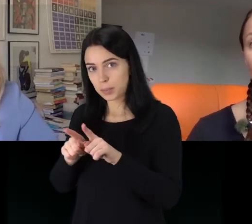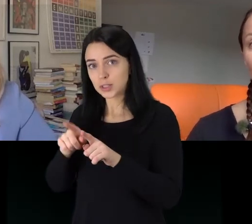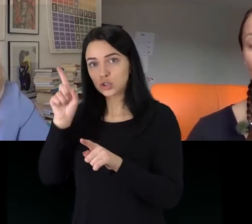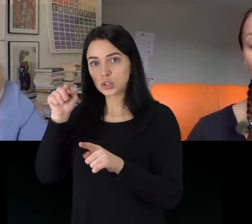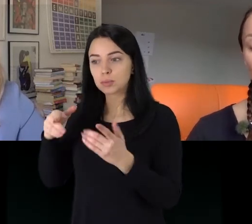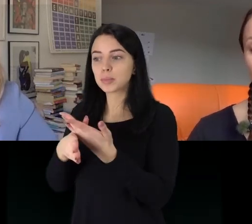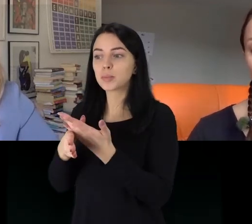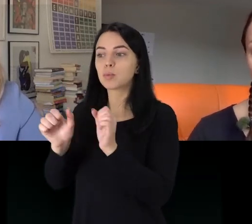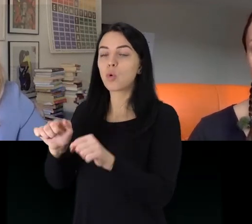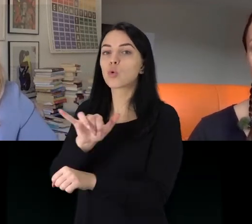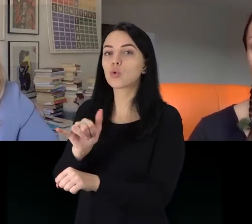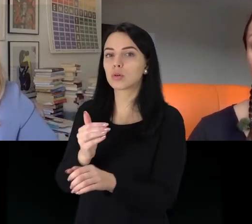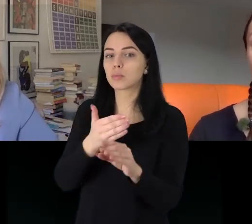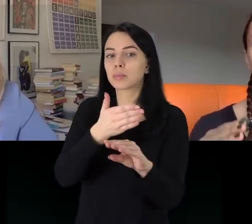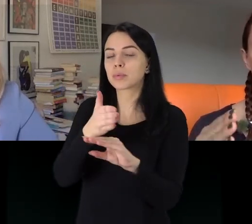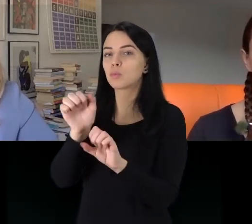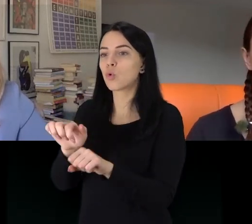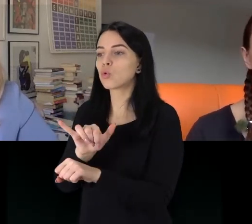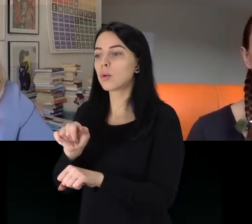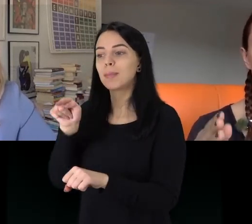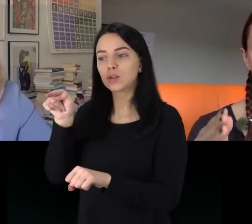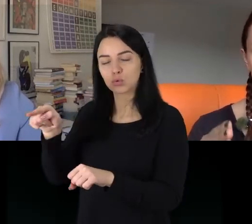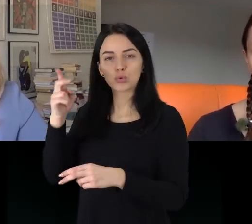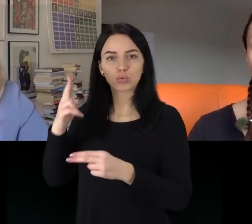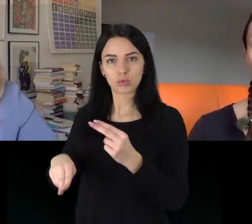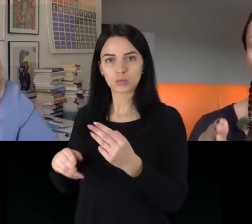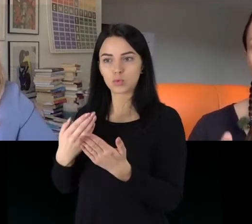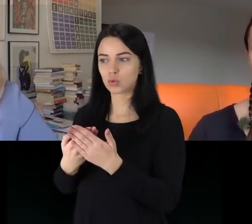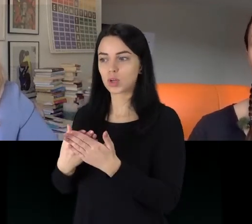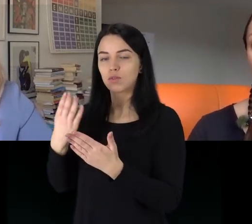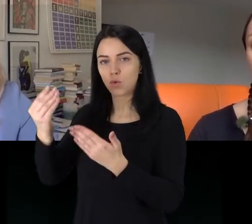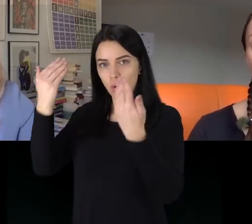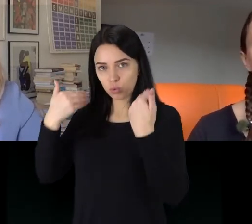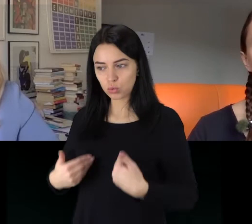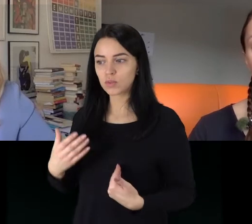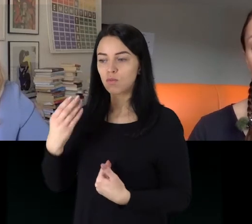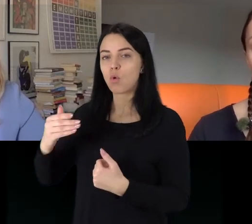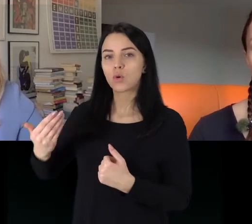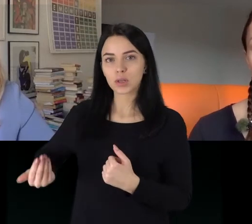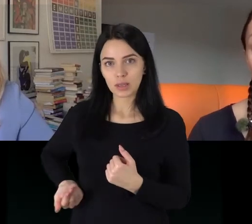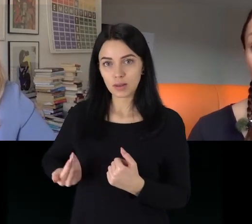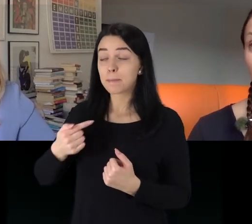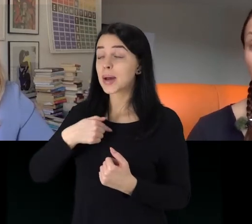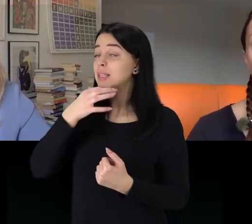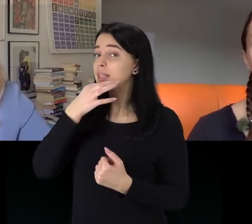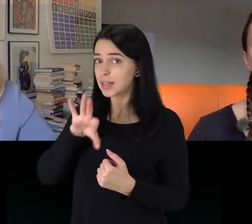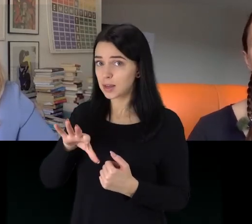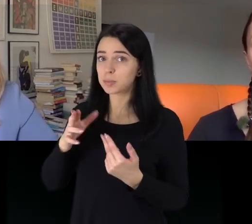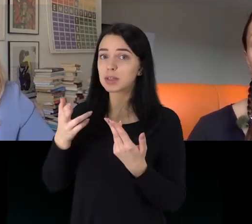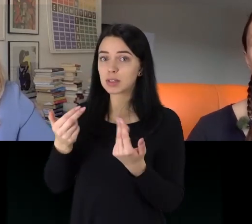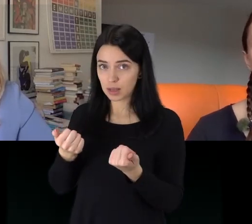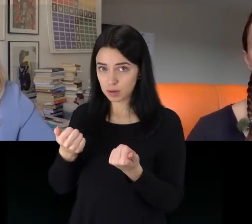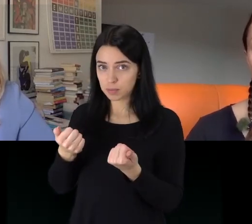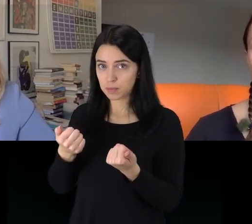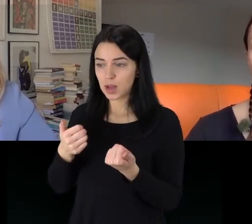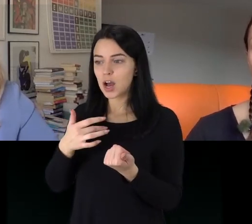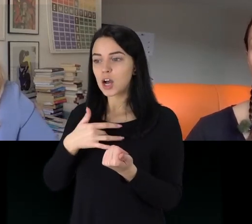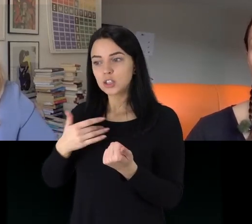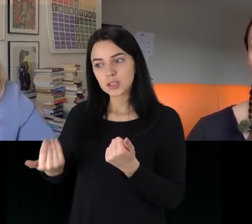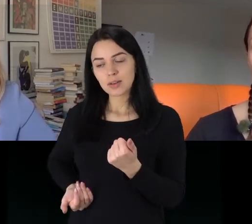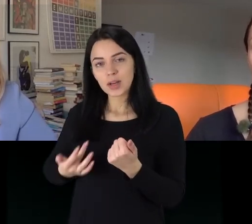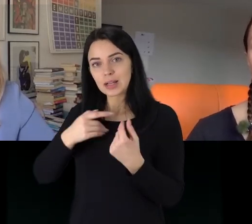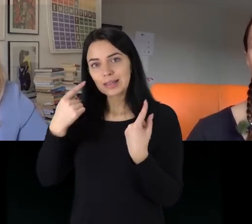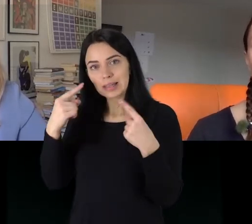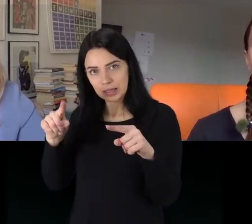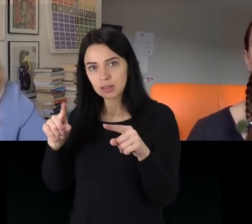bet vis dėlto tu nuspręsi, nes čia tu, čia tavo kūnas, čia tavo gyvenimas, kad ir kaip man tai nepatiktų, ar kad ir kaip aš kitaip